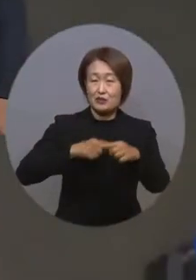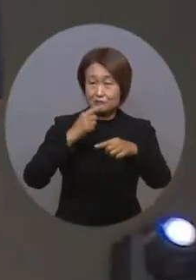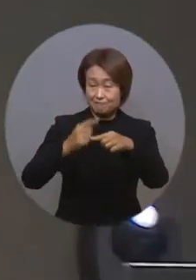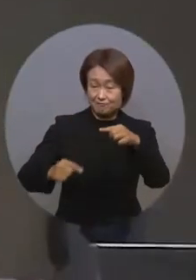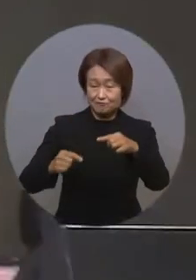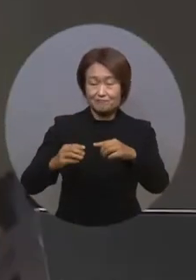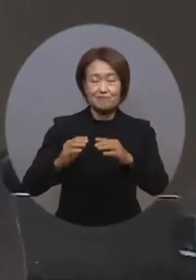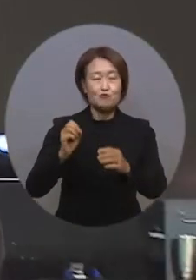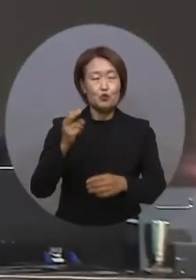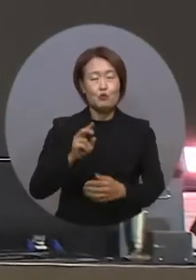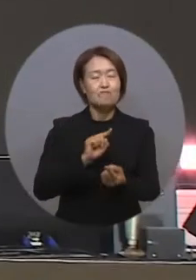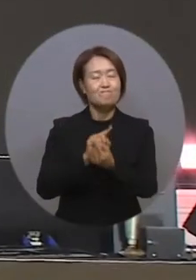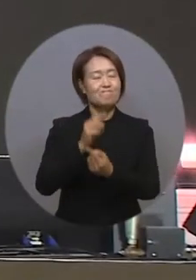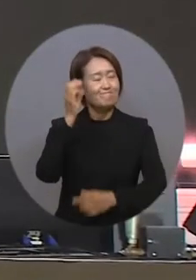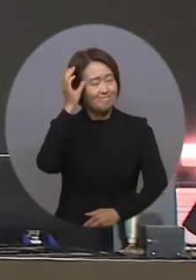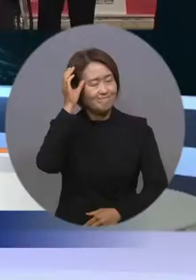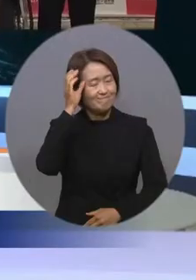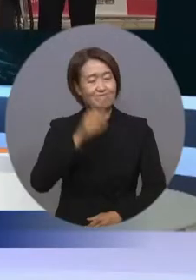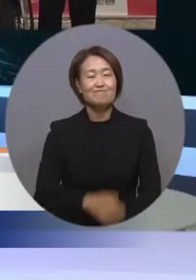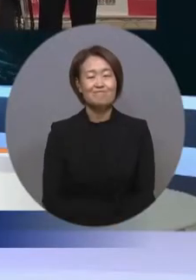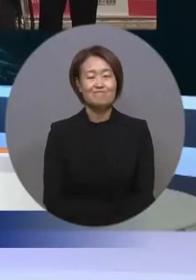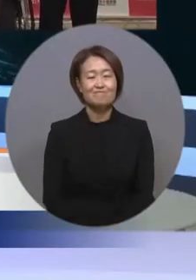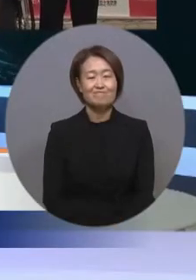뉴스 박순용입니다.